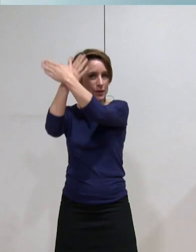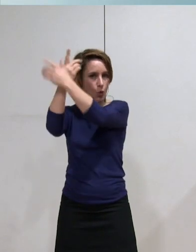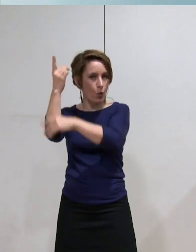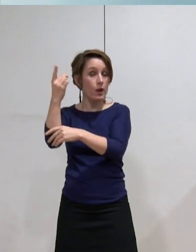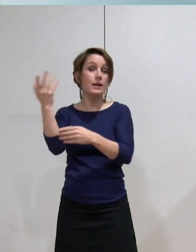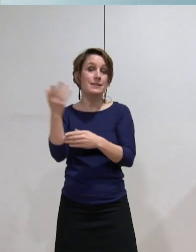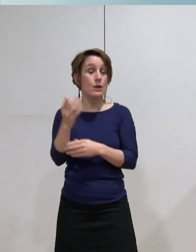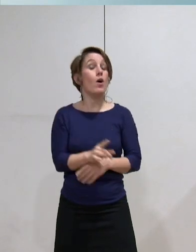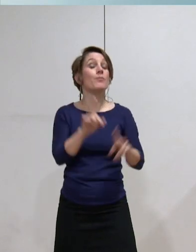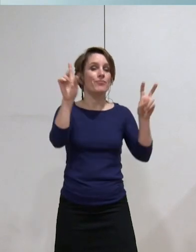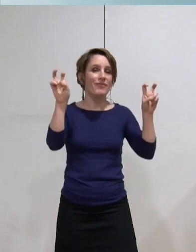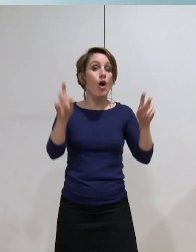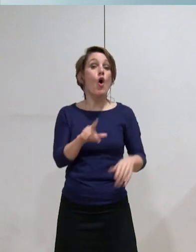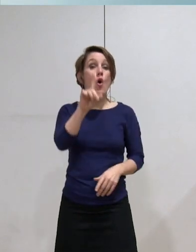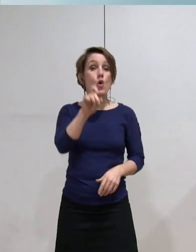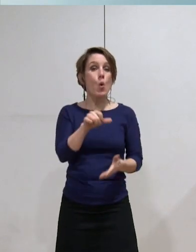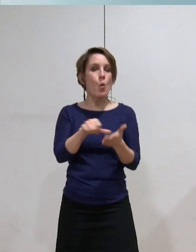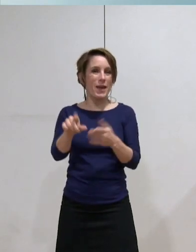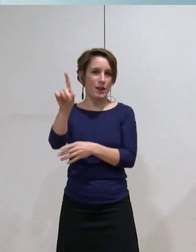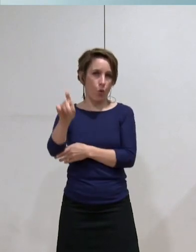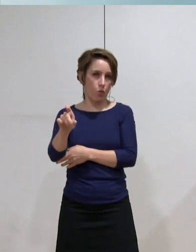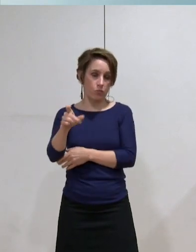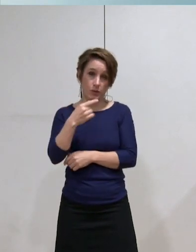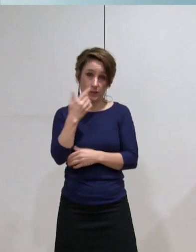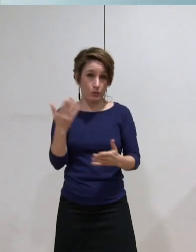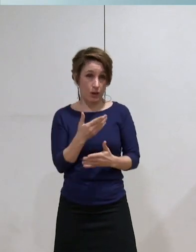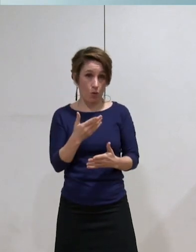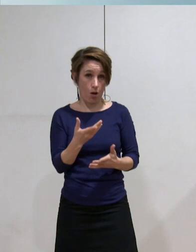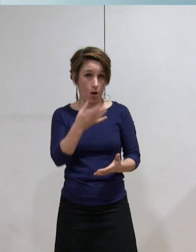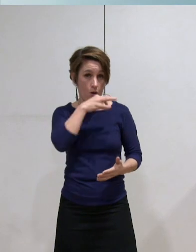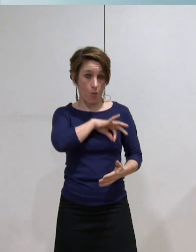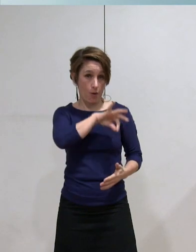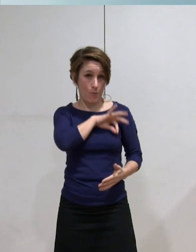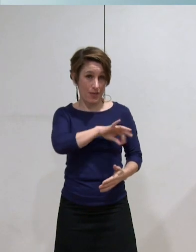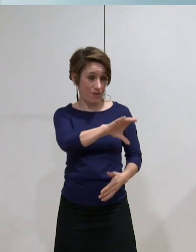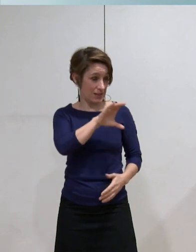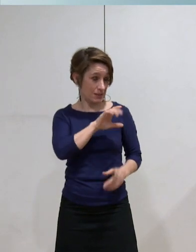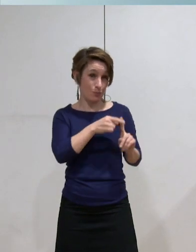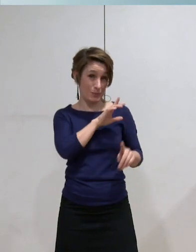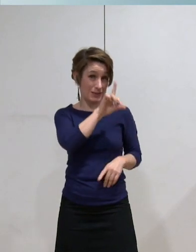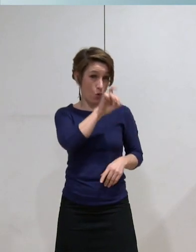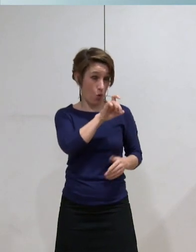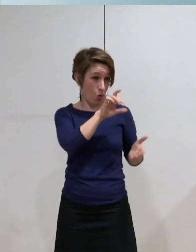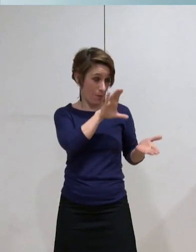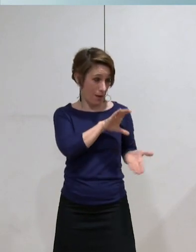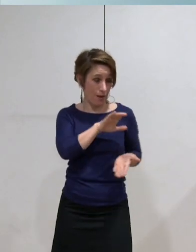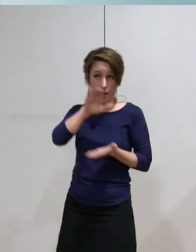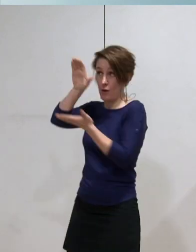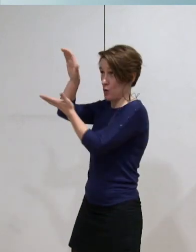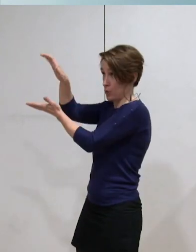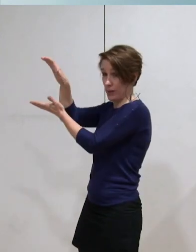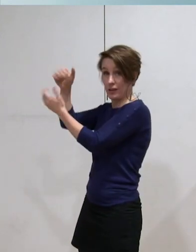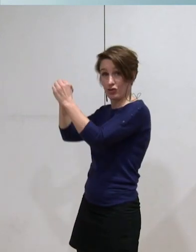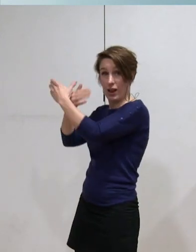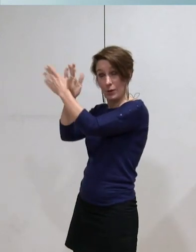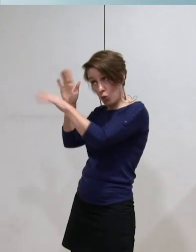l'eau paye l'eau donc les excédents que nous avions liés au budget de l'eau ont été transférés à la métropole pour qu'il continuent